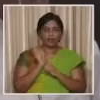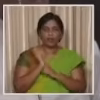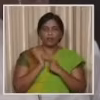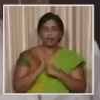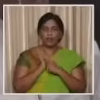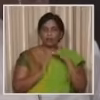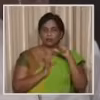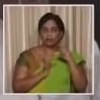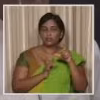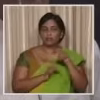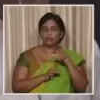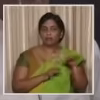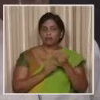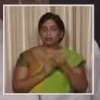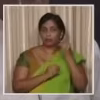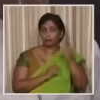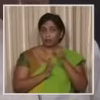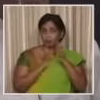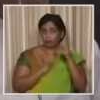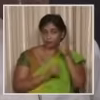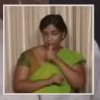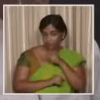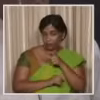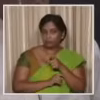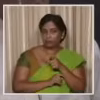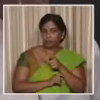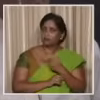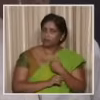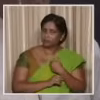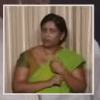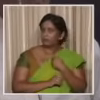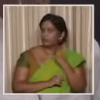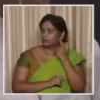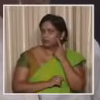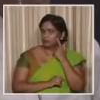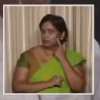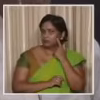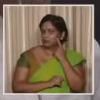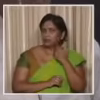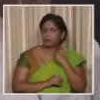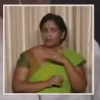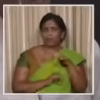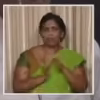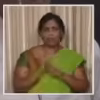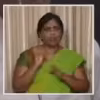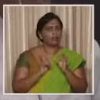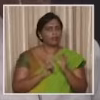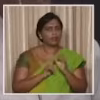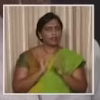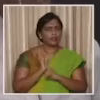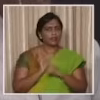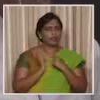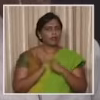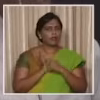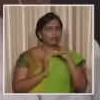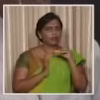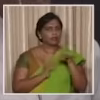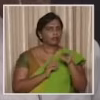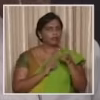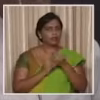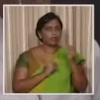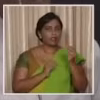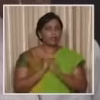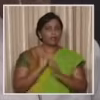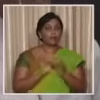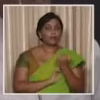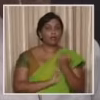සභාපතිතුමා ඉඩම් වගේක් දීපු ලොකු දූෂණයක් ගැන මං දන්න තරමින් මම ඉඩම් ඇමතිනකොට එල්.ආර්.සී. එකේ ඉඩම් දෙන්න ඇමතිට